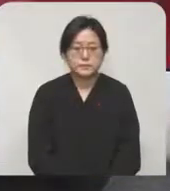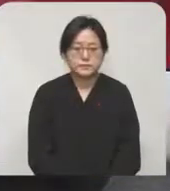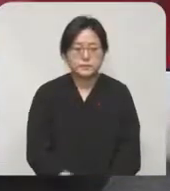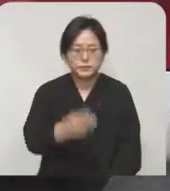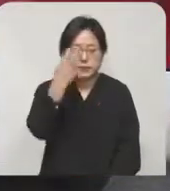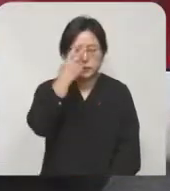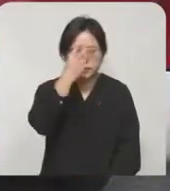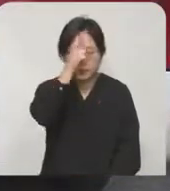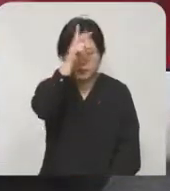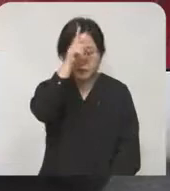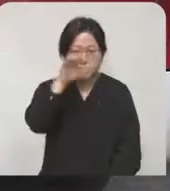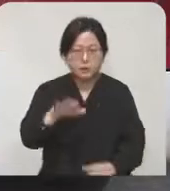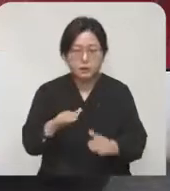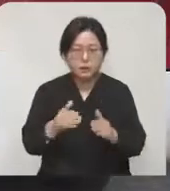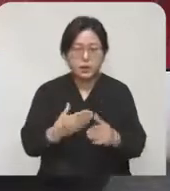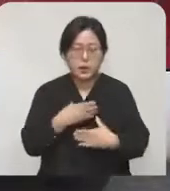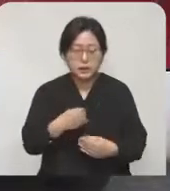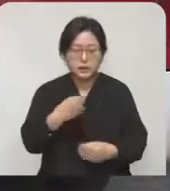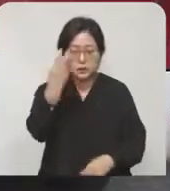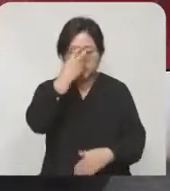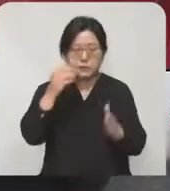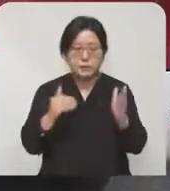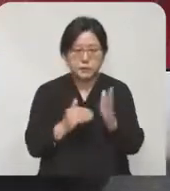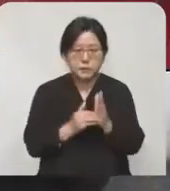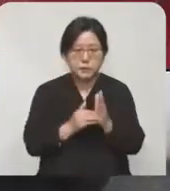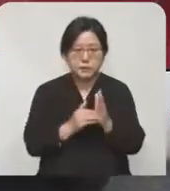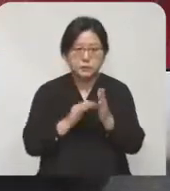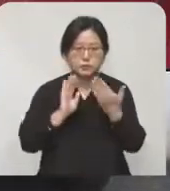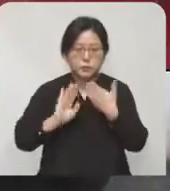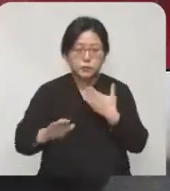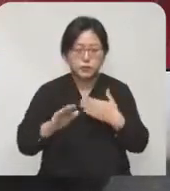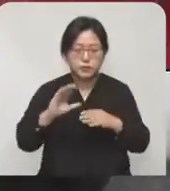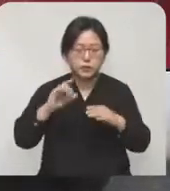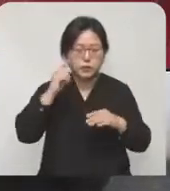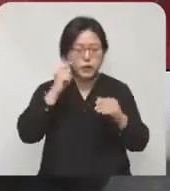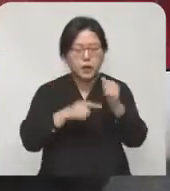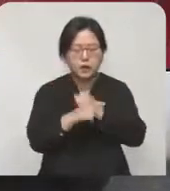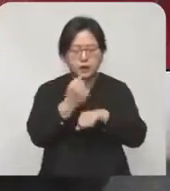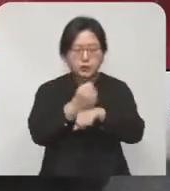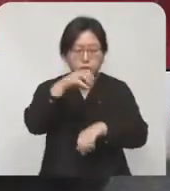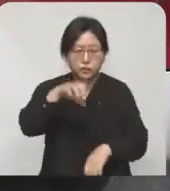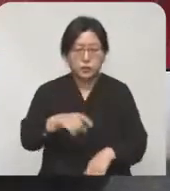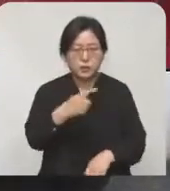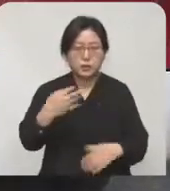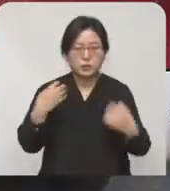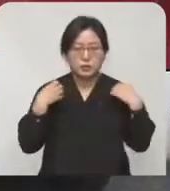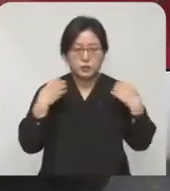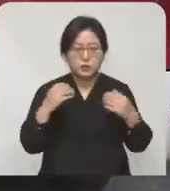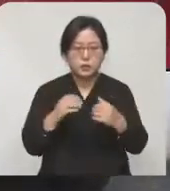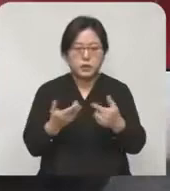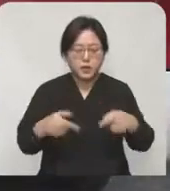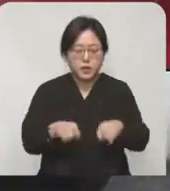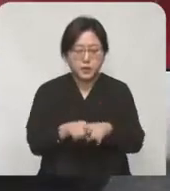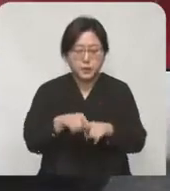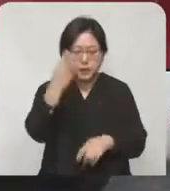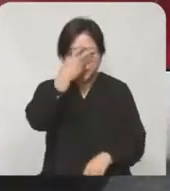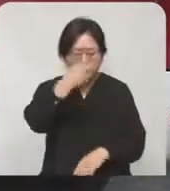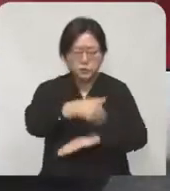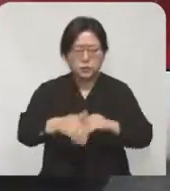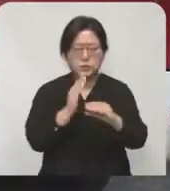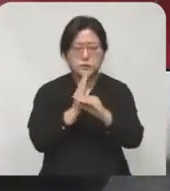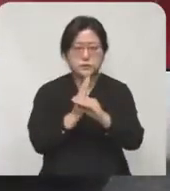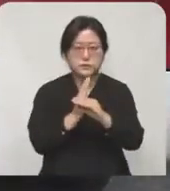경찰은 현재 진행 중에 안전진단 이 마음이 되는 대로 국민과 업 소 연구원과 소반 봉구 등과 함께 합동 감식을 진행할